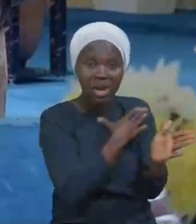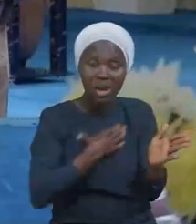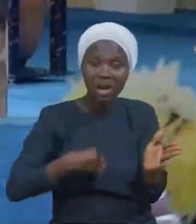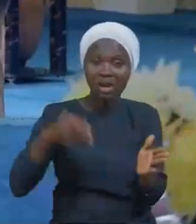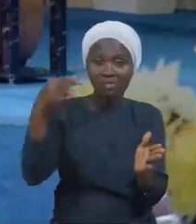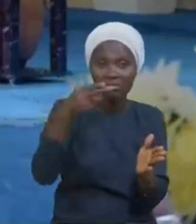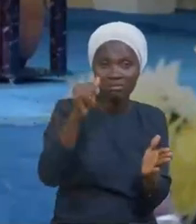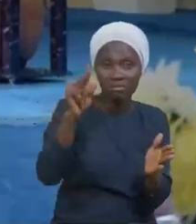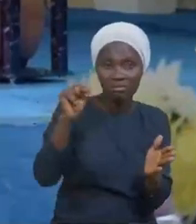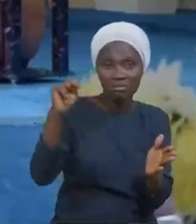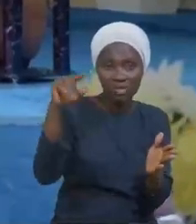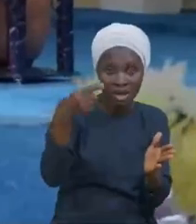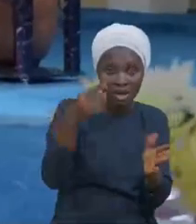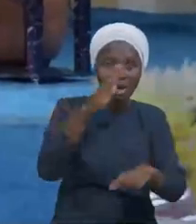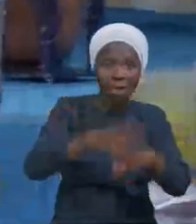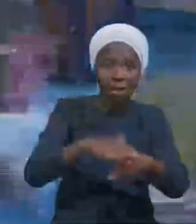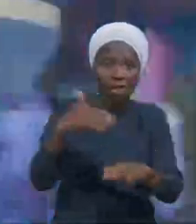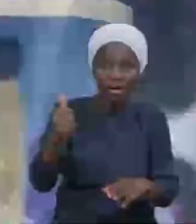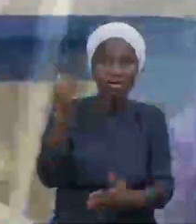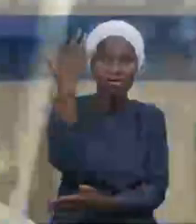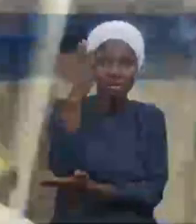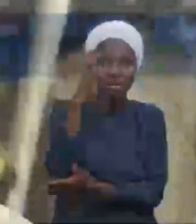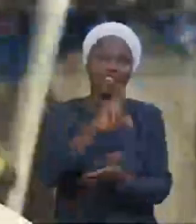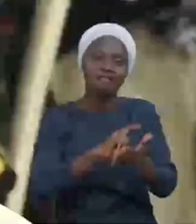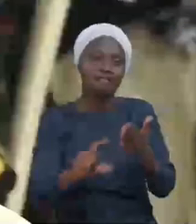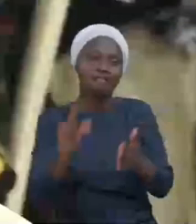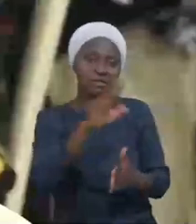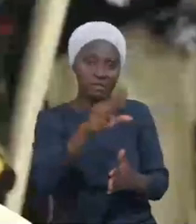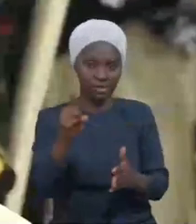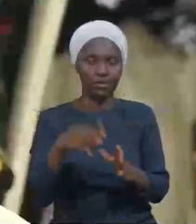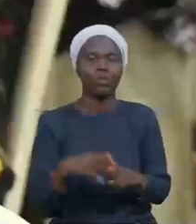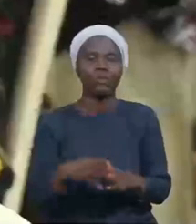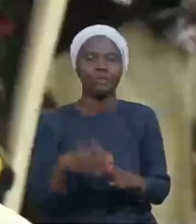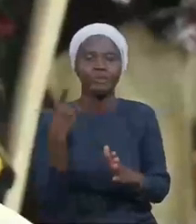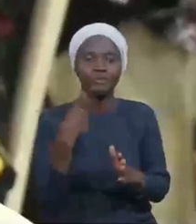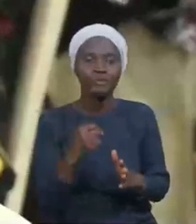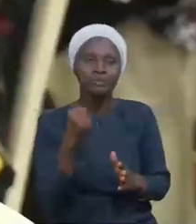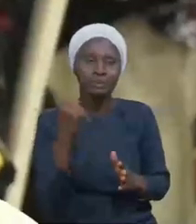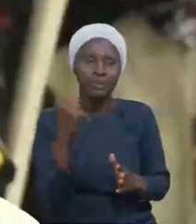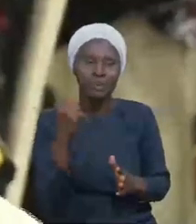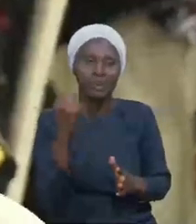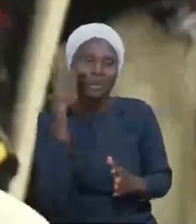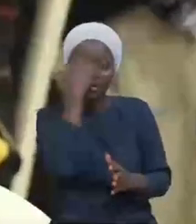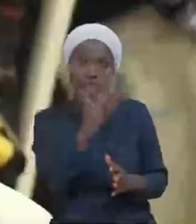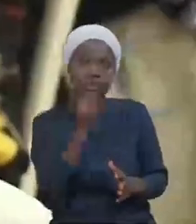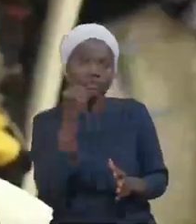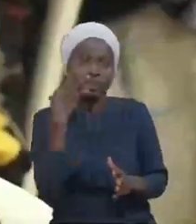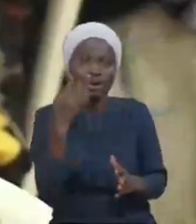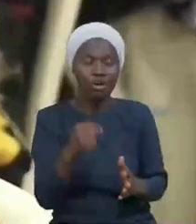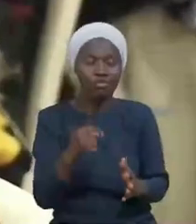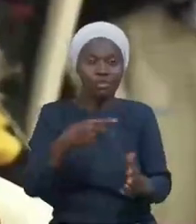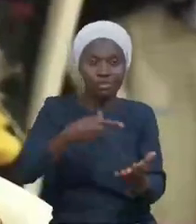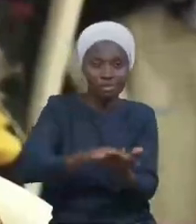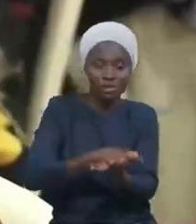bois. Verset 31. La beauté de l'évangile, la gloire de la grâce de